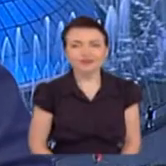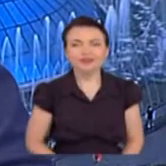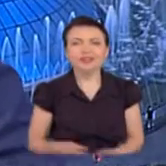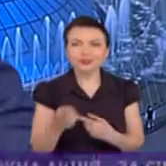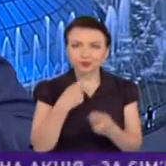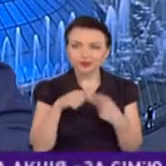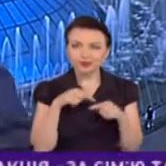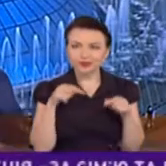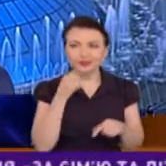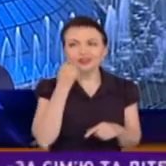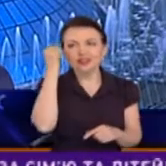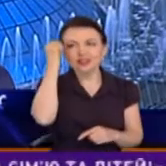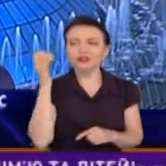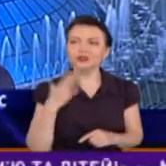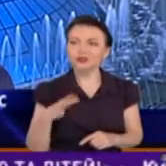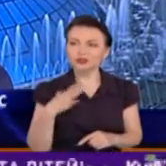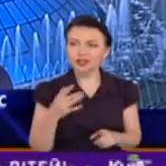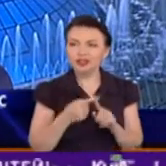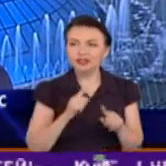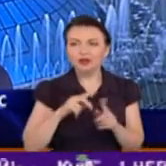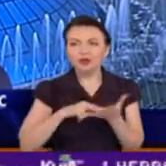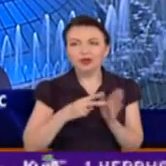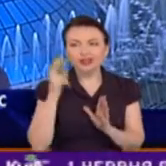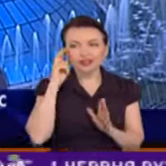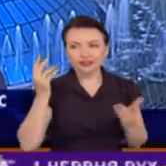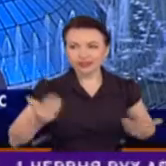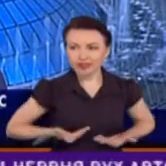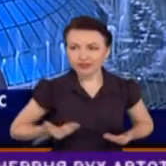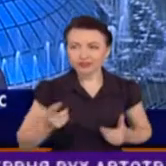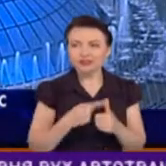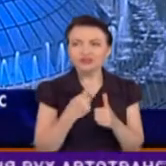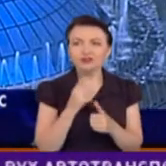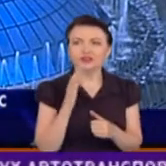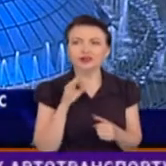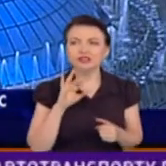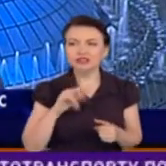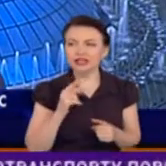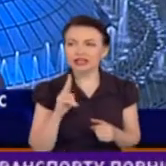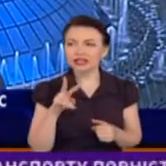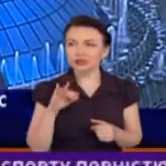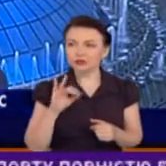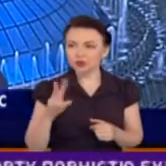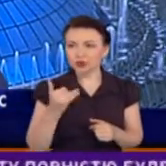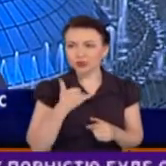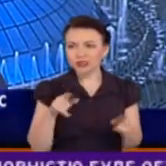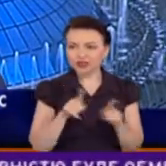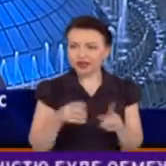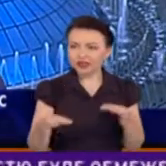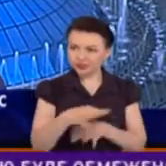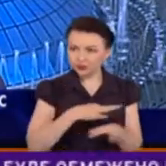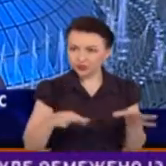Ми повертаємося в студію. Я дякую, що ви дочекалися. Це проєкт «Київ Лайф». Мене звуть Василь Климчук. І якраз в нас така дискусія.